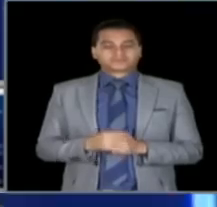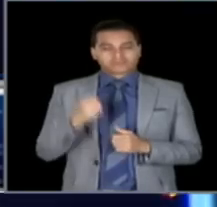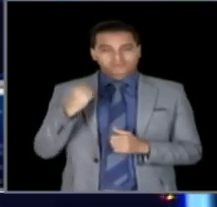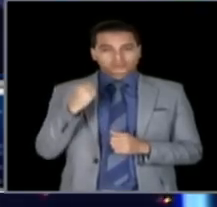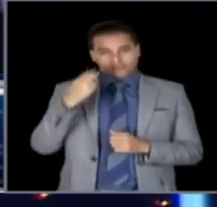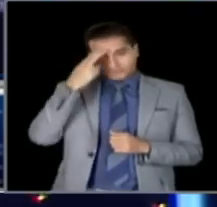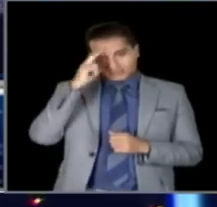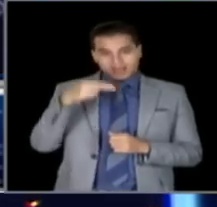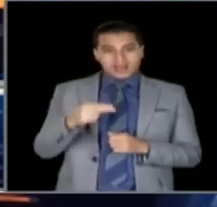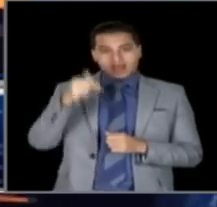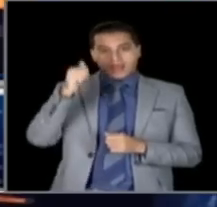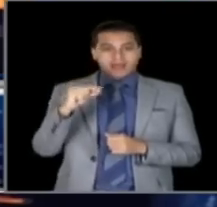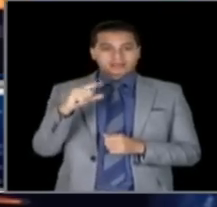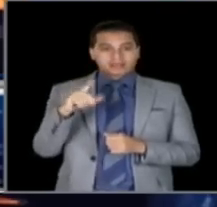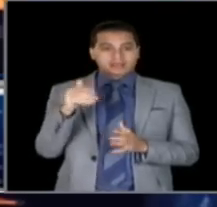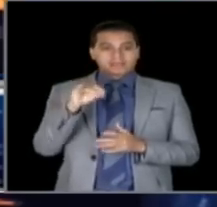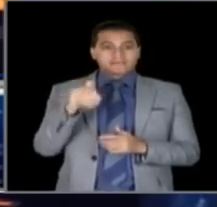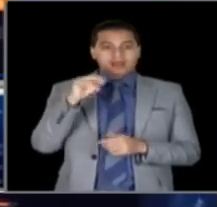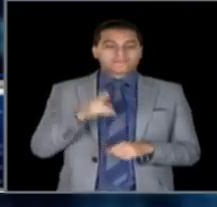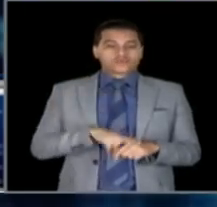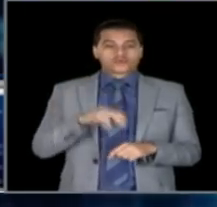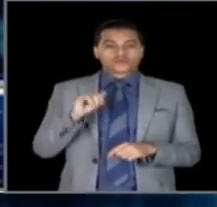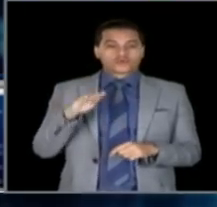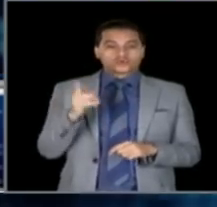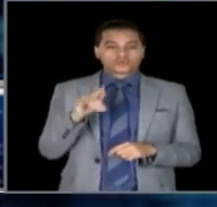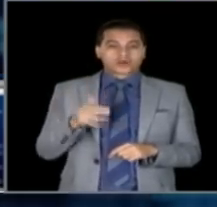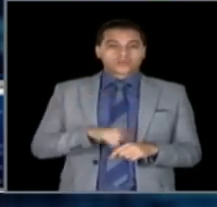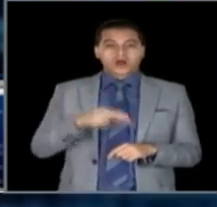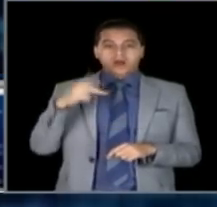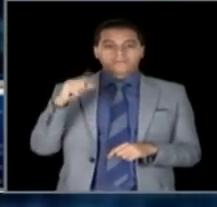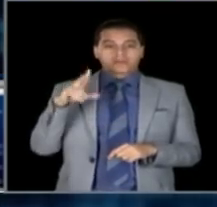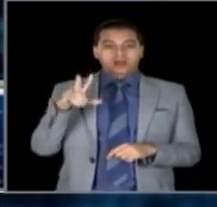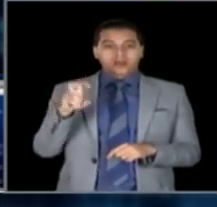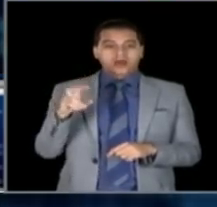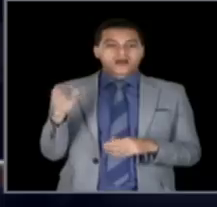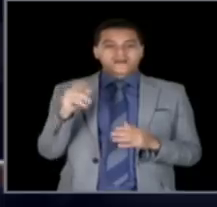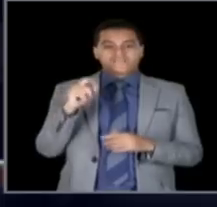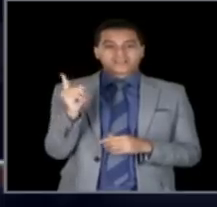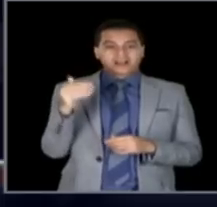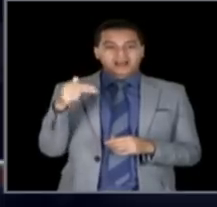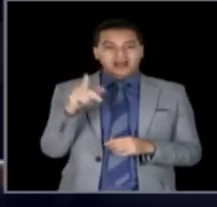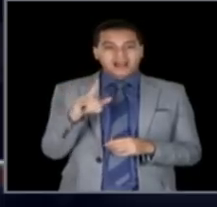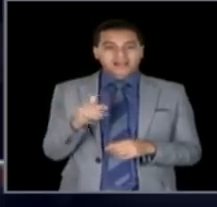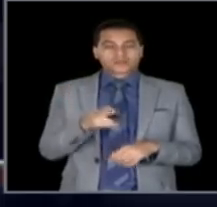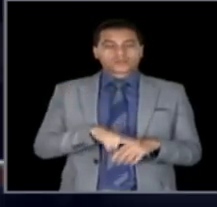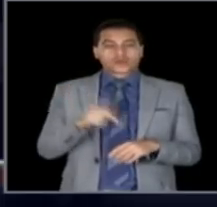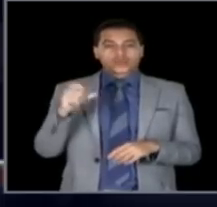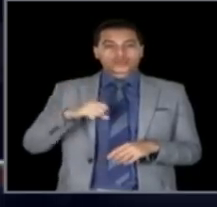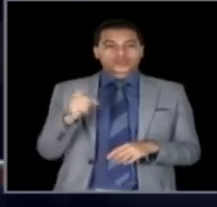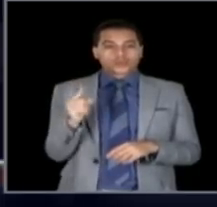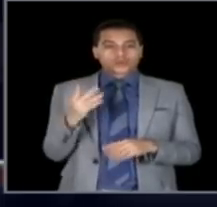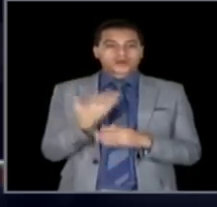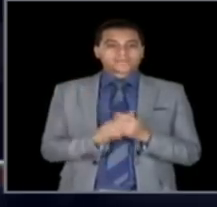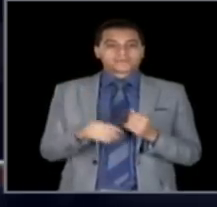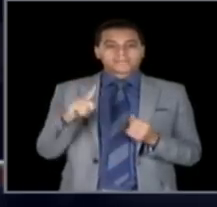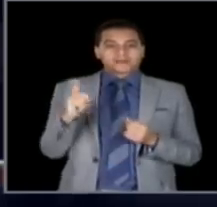بطولة عادل إمام، يسرى، عبد الله فرغلي، أمينة رزق، ونور